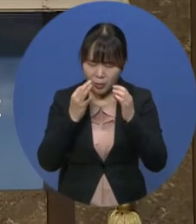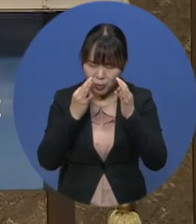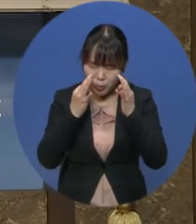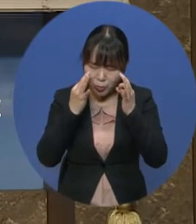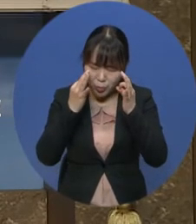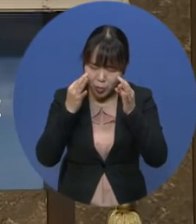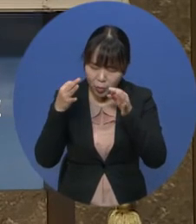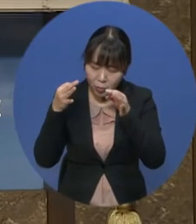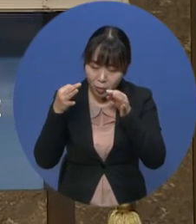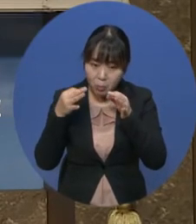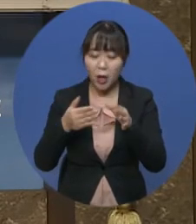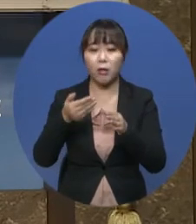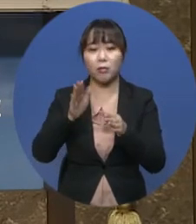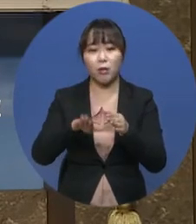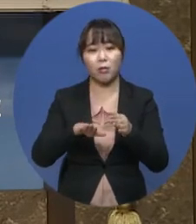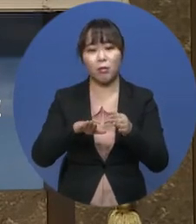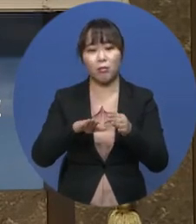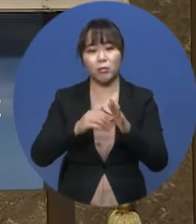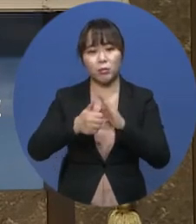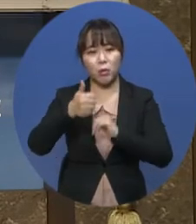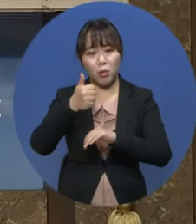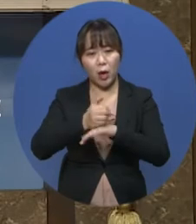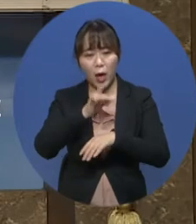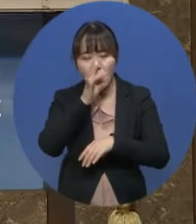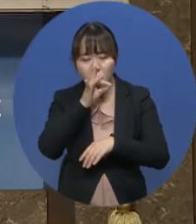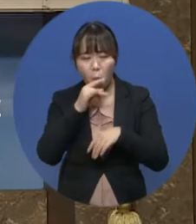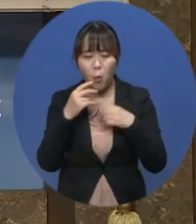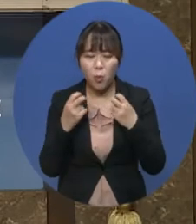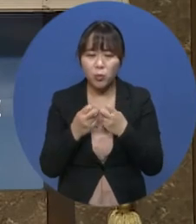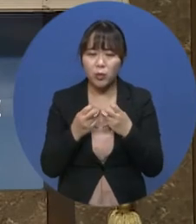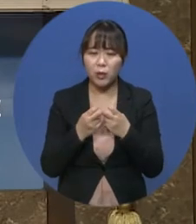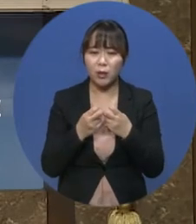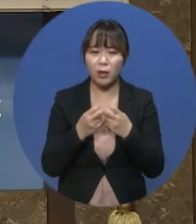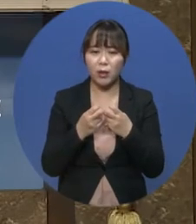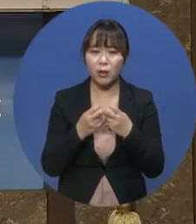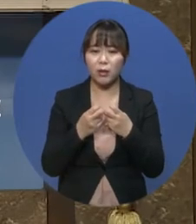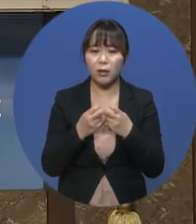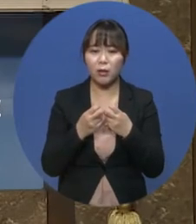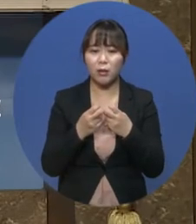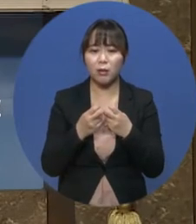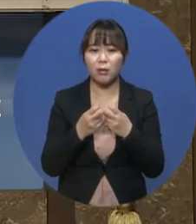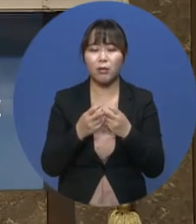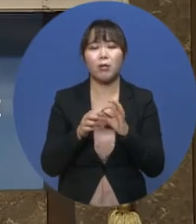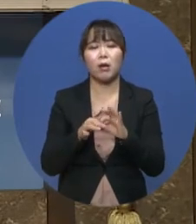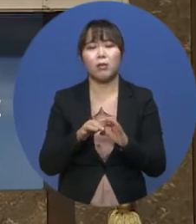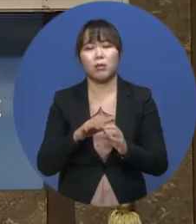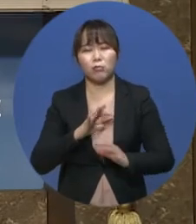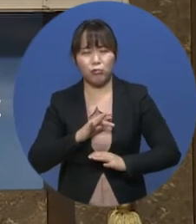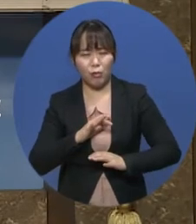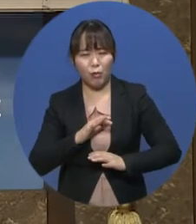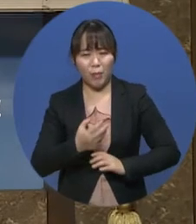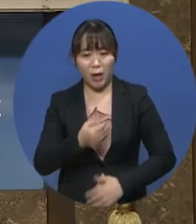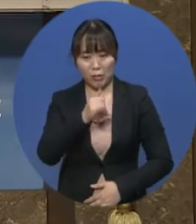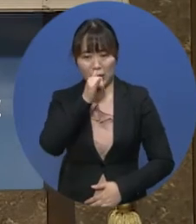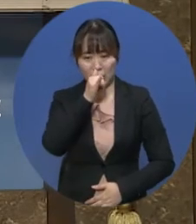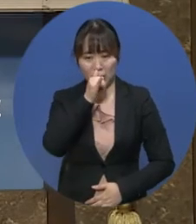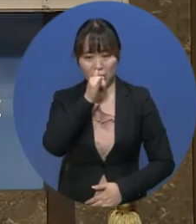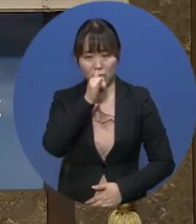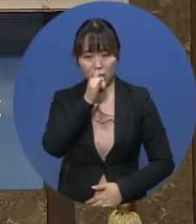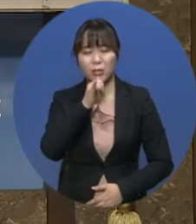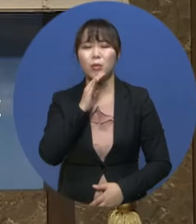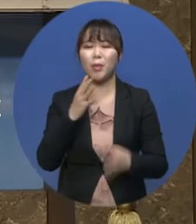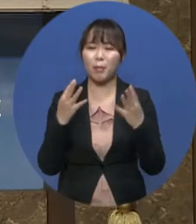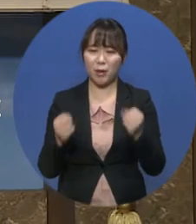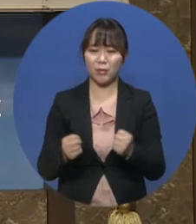투자 했는데도 불구하고 성과가 그렇게 안 나오면 어떻게 했나 하는 두려움을 가지고 계신 분들이 의외로